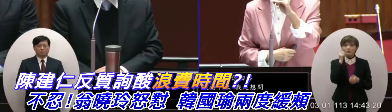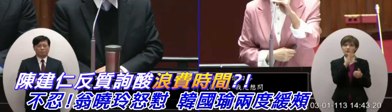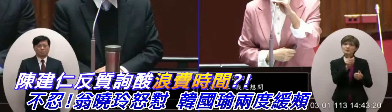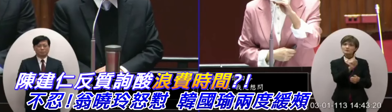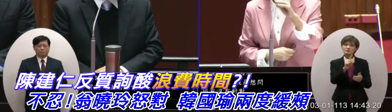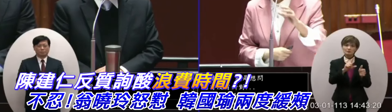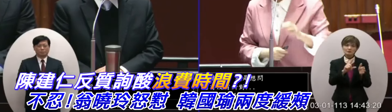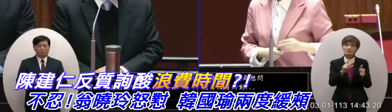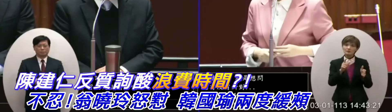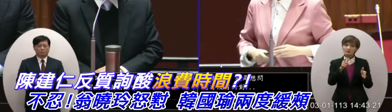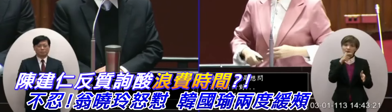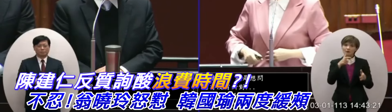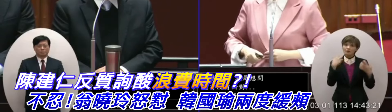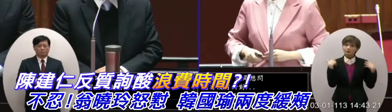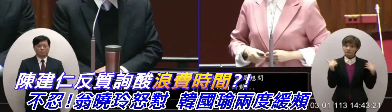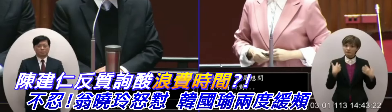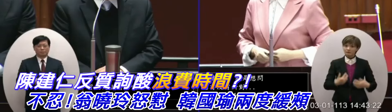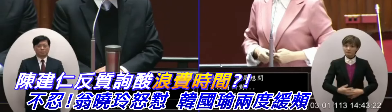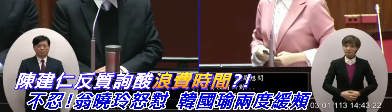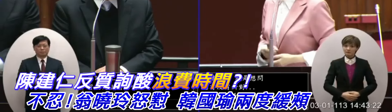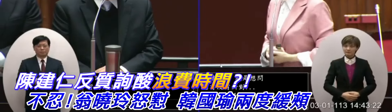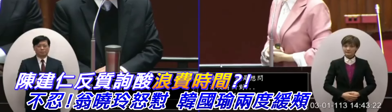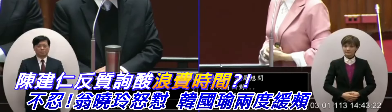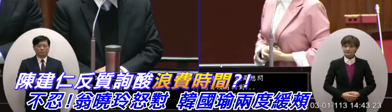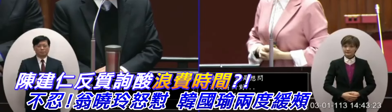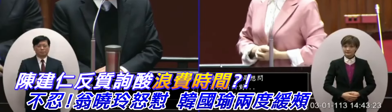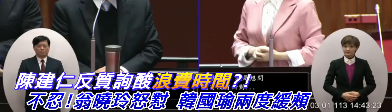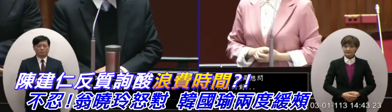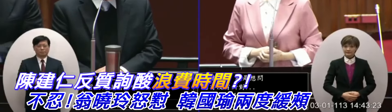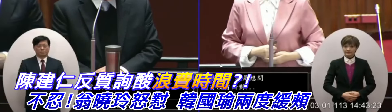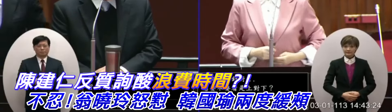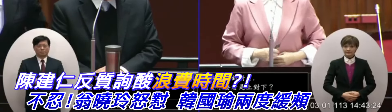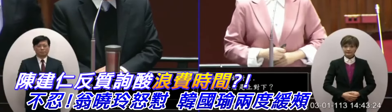公务员，时间暂停，那我解释一下好不好啊？